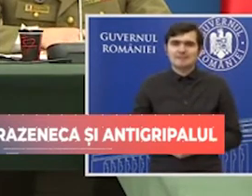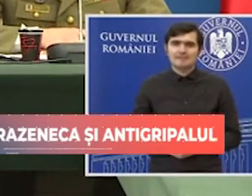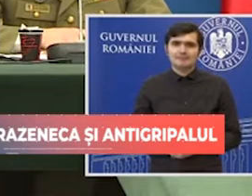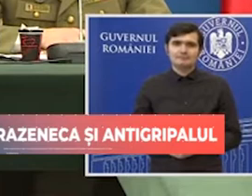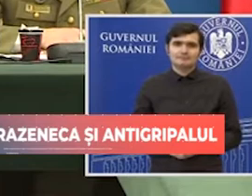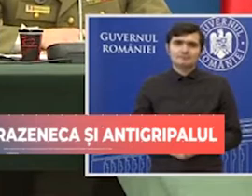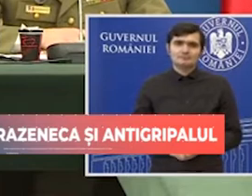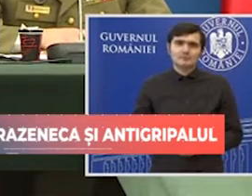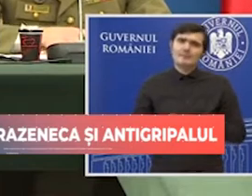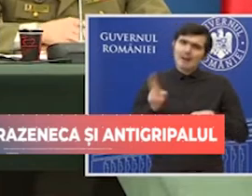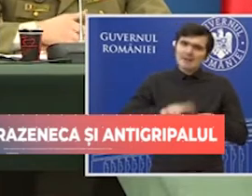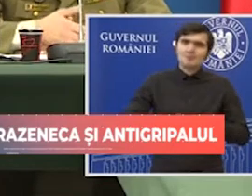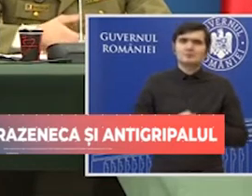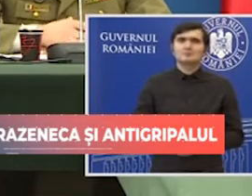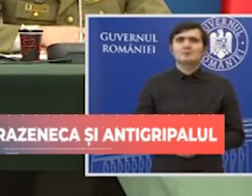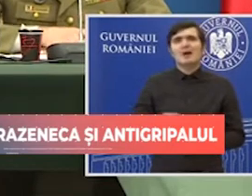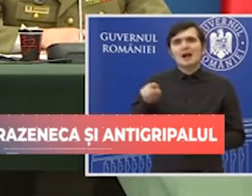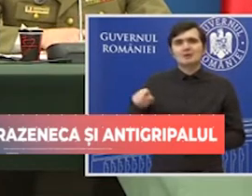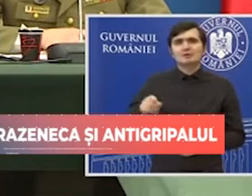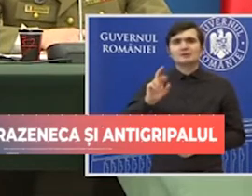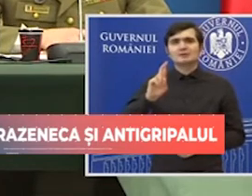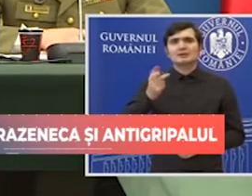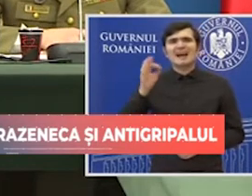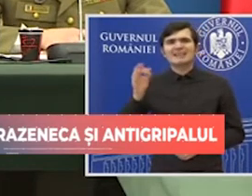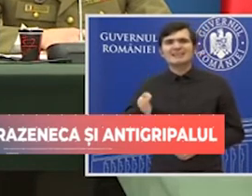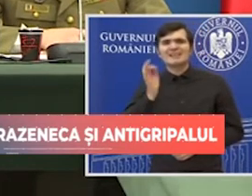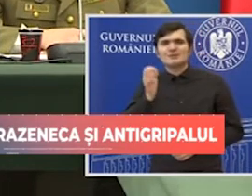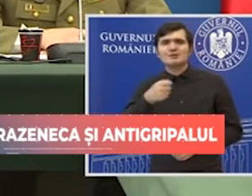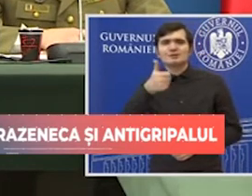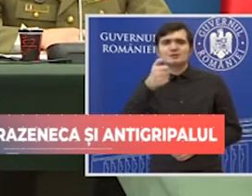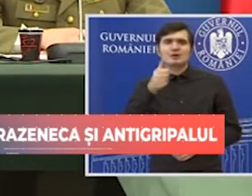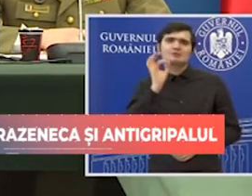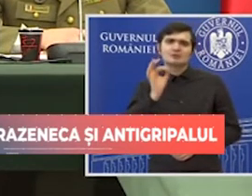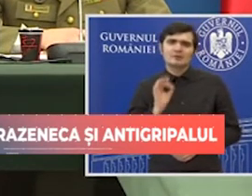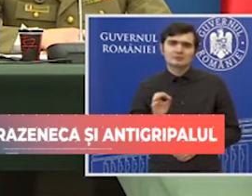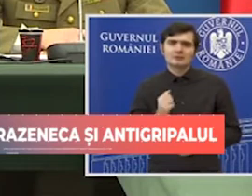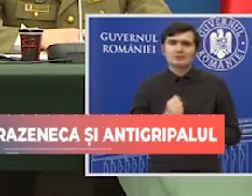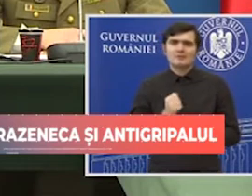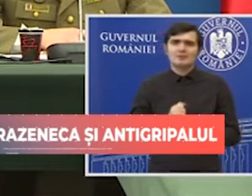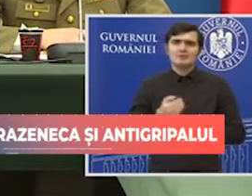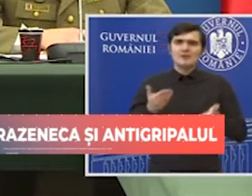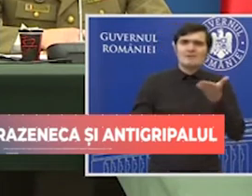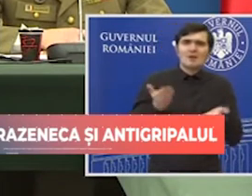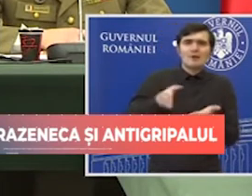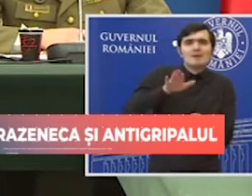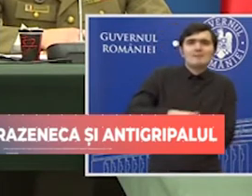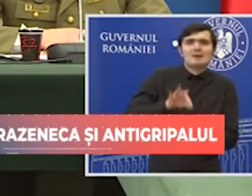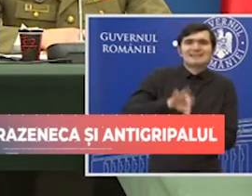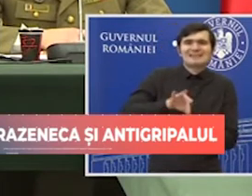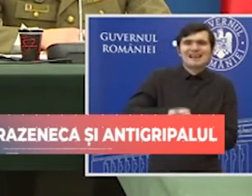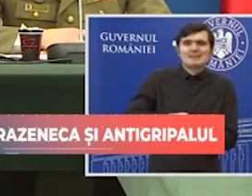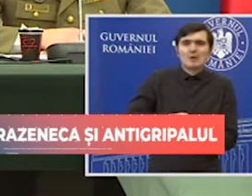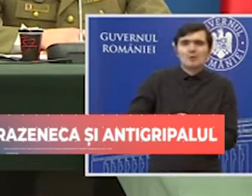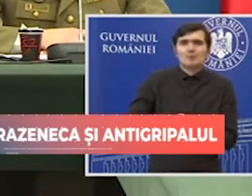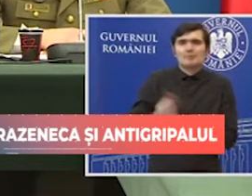asimptomatică. Mai mult decât atât, această rată de eficacitate de 60% a fost evaluată în baza datelor disponibile la care